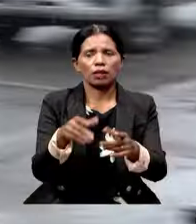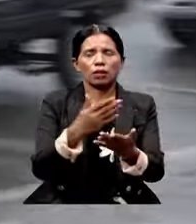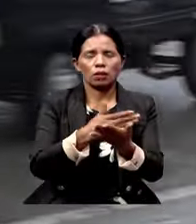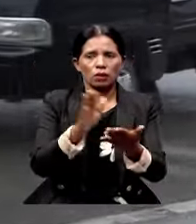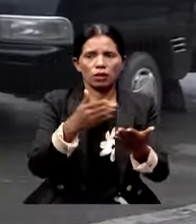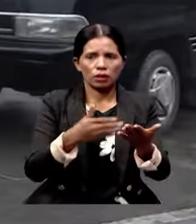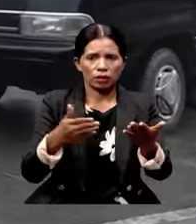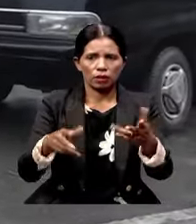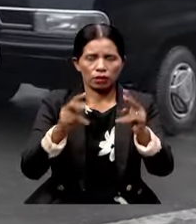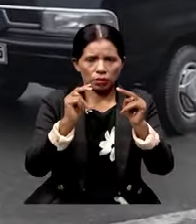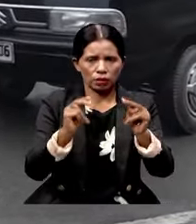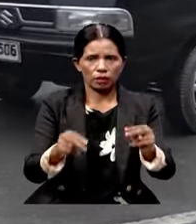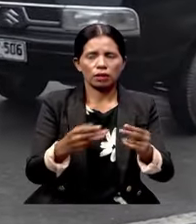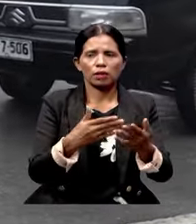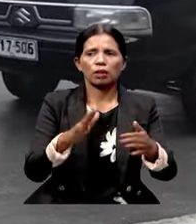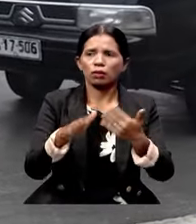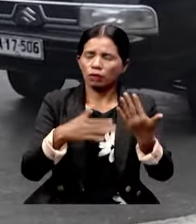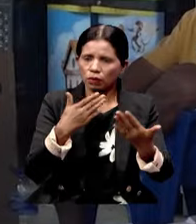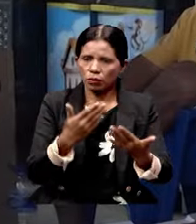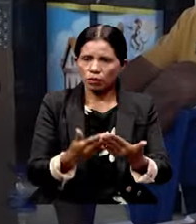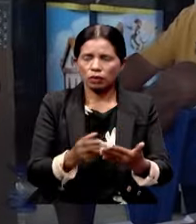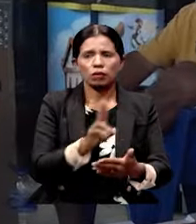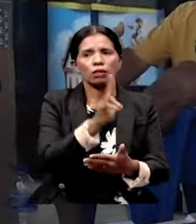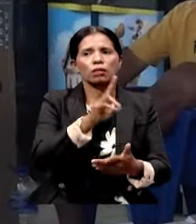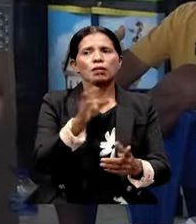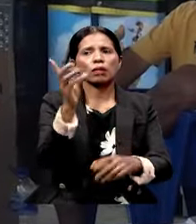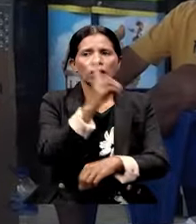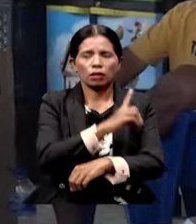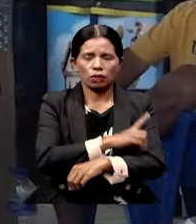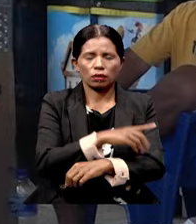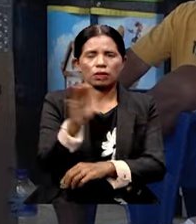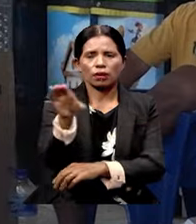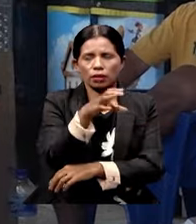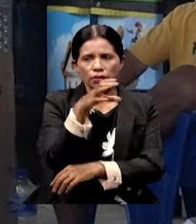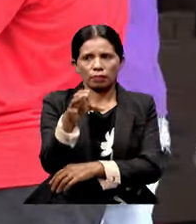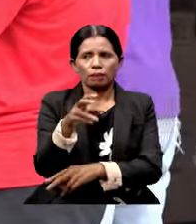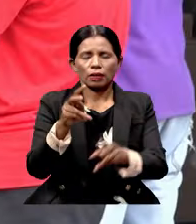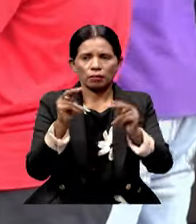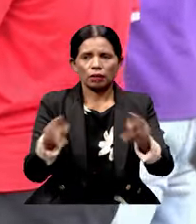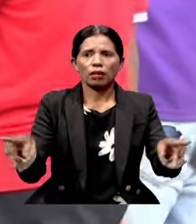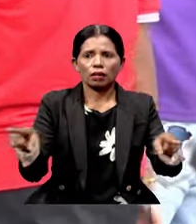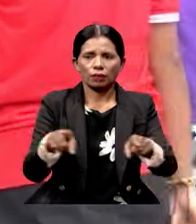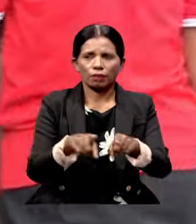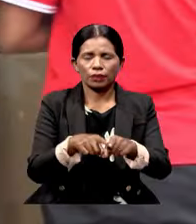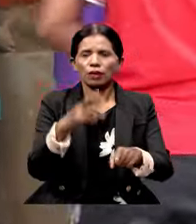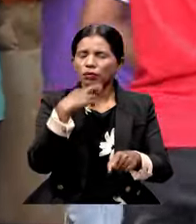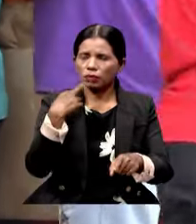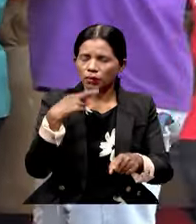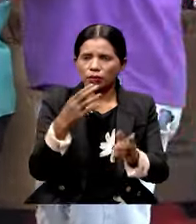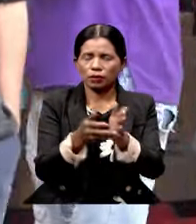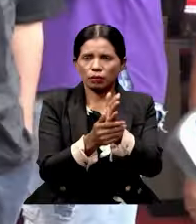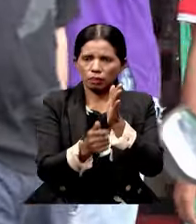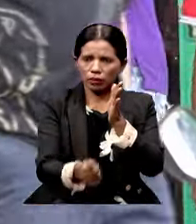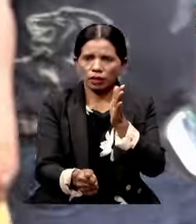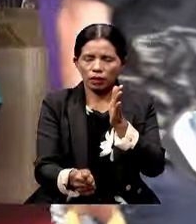sasaun necessidade basica sira nebe mak se uza iha lorong Natal. Necessidade sira nema khanesan fos,